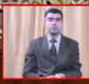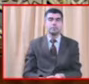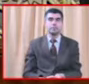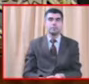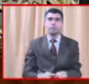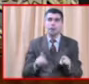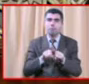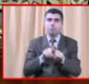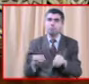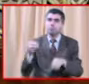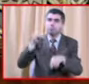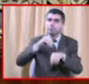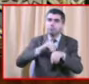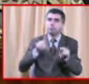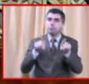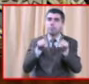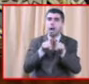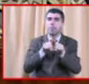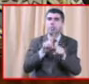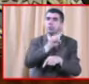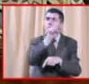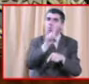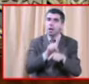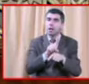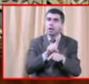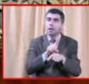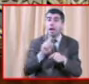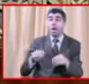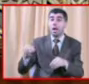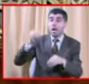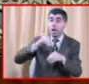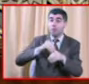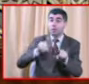نفس السؤال فقط إضافة، هل من تحديد